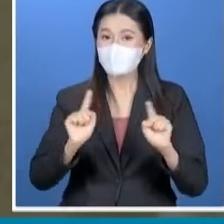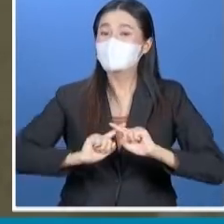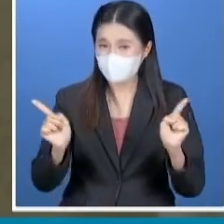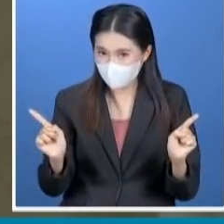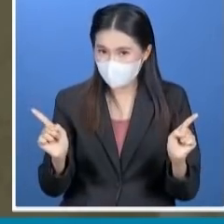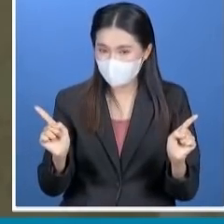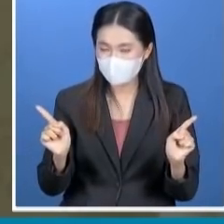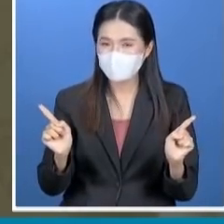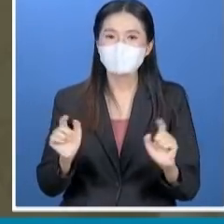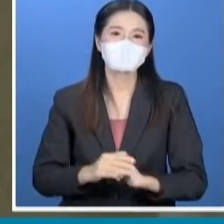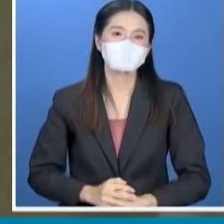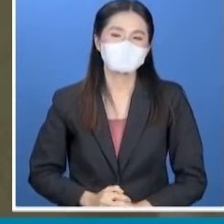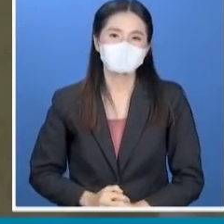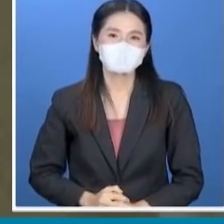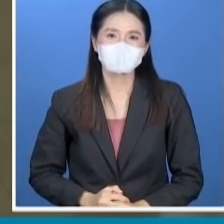แต่ว่า